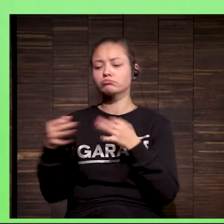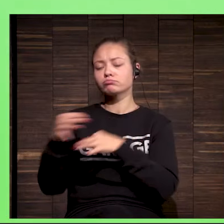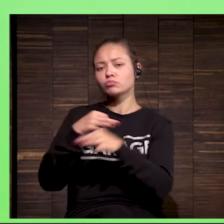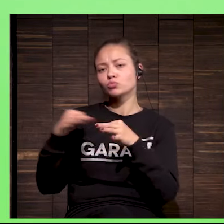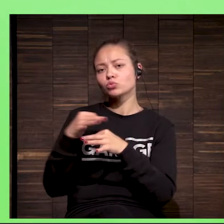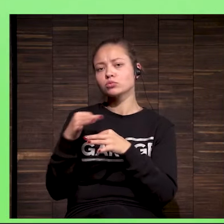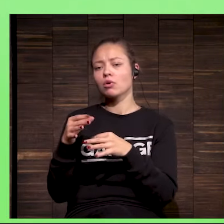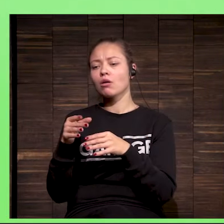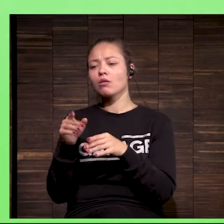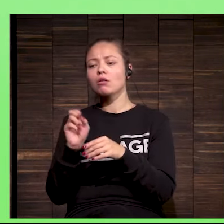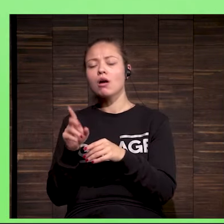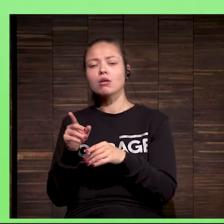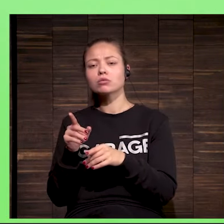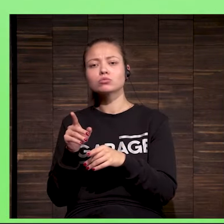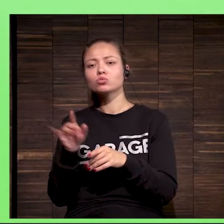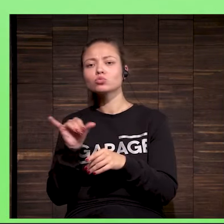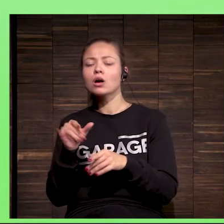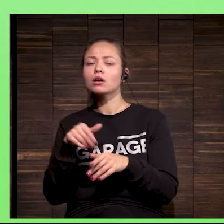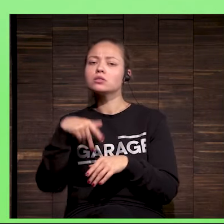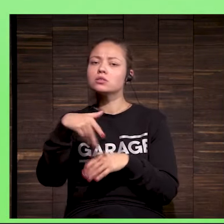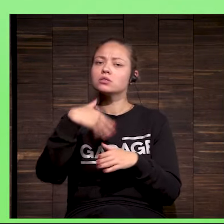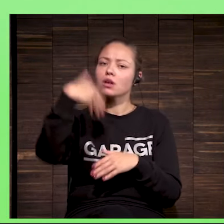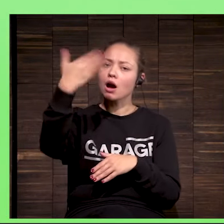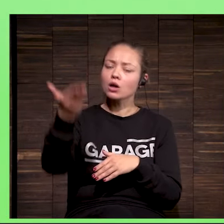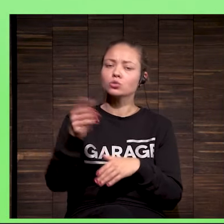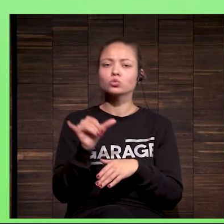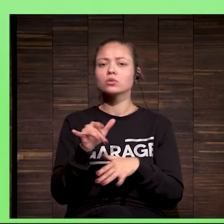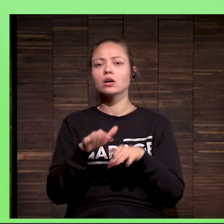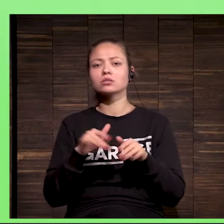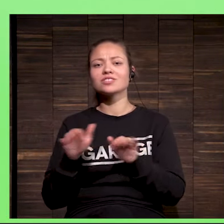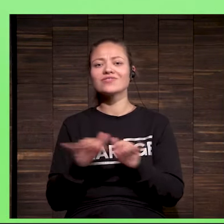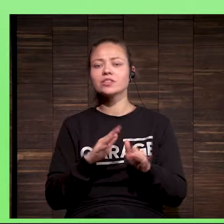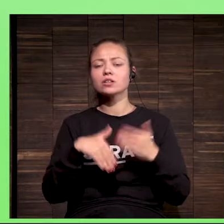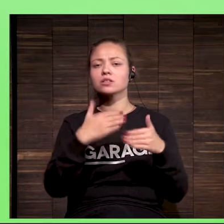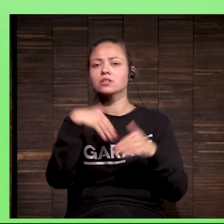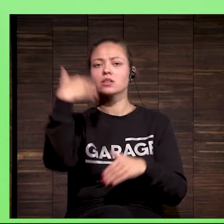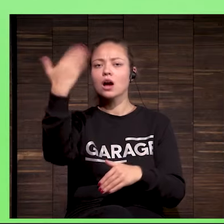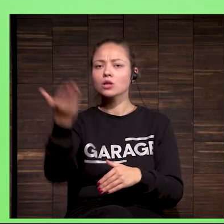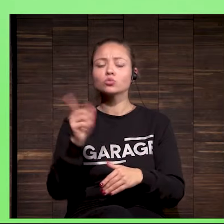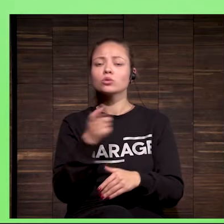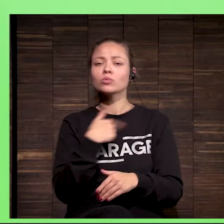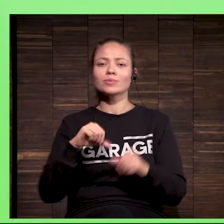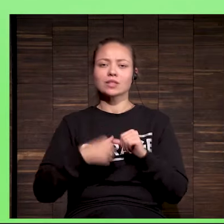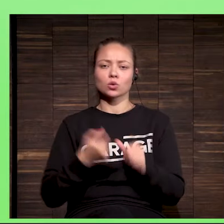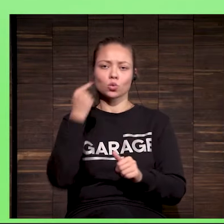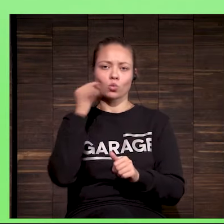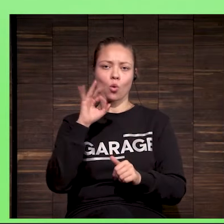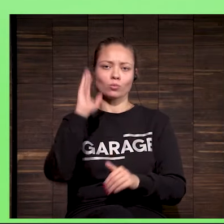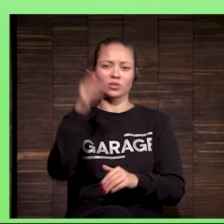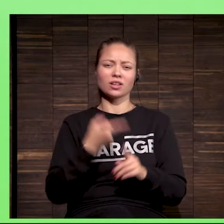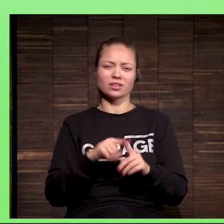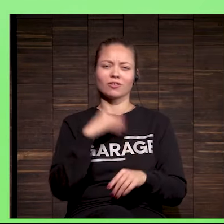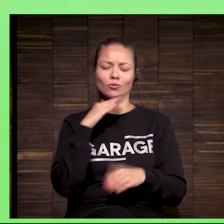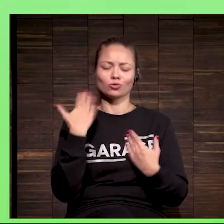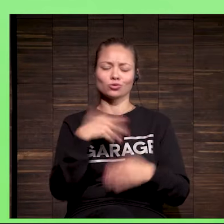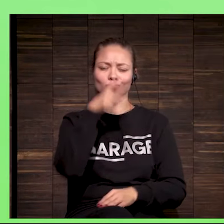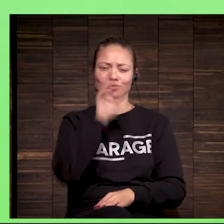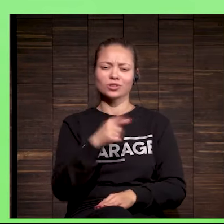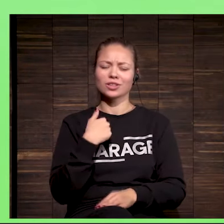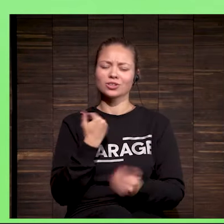куда идти дальше куда двигаться дальше потому что мы все время думаем о будущем это уже довольно скучно я сейчас